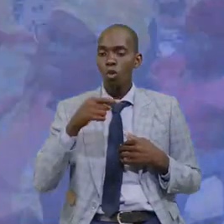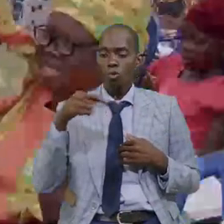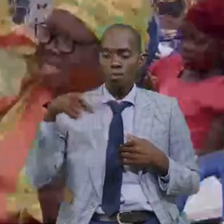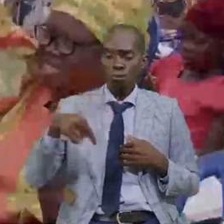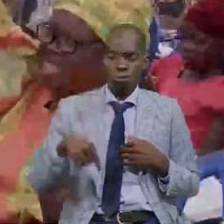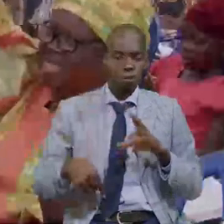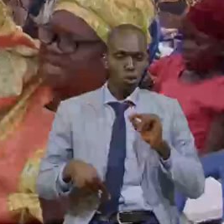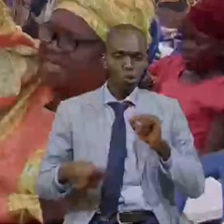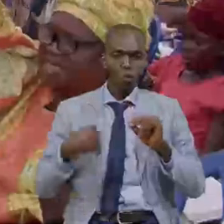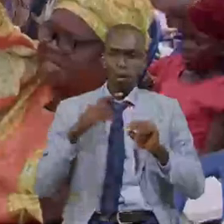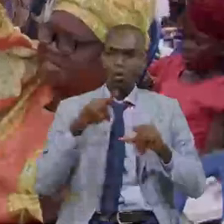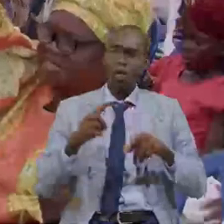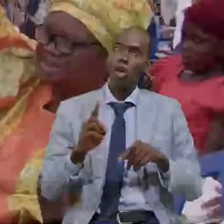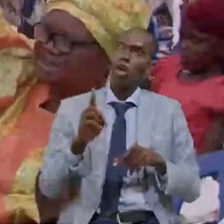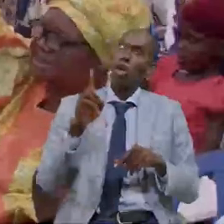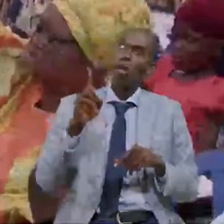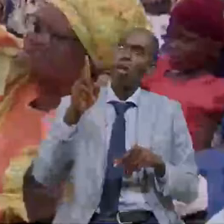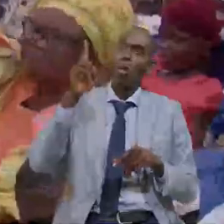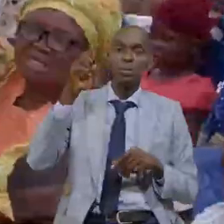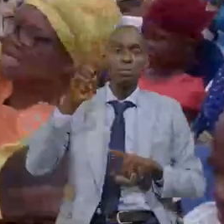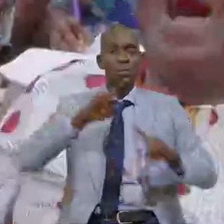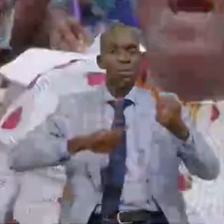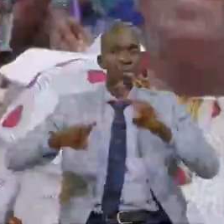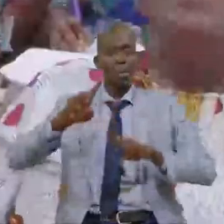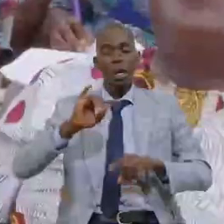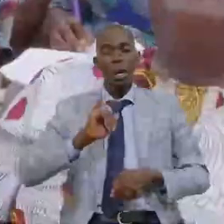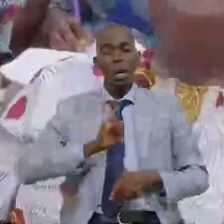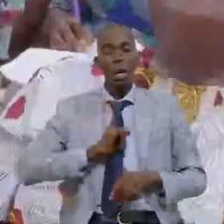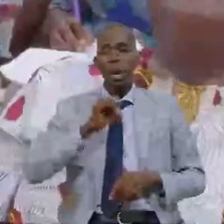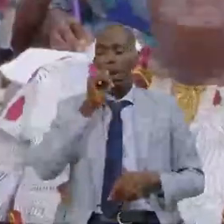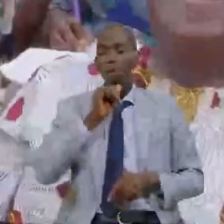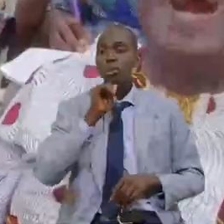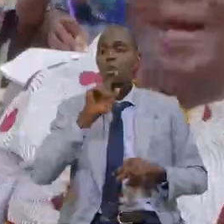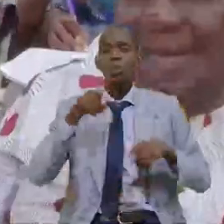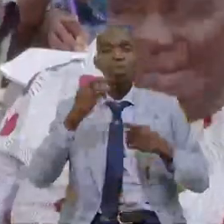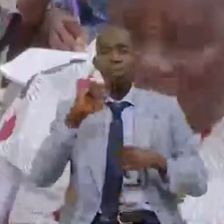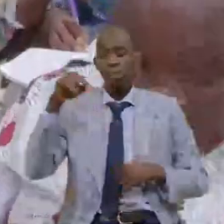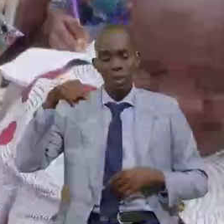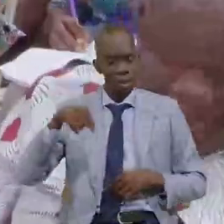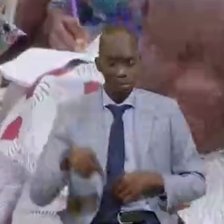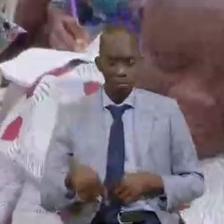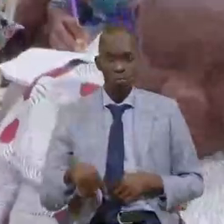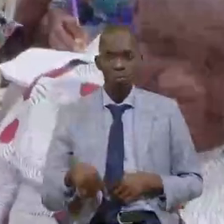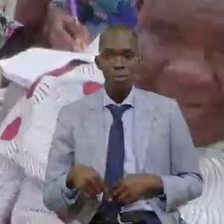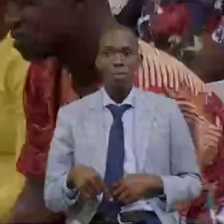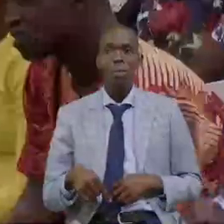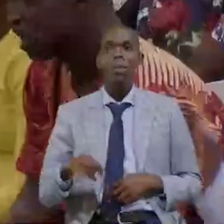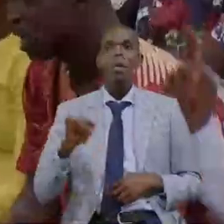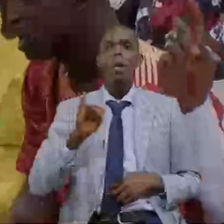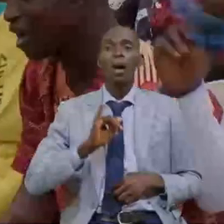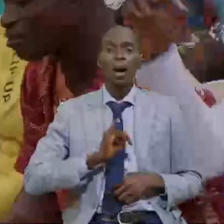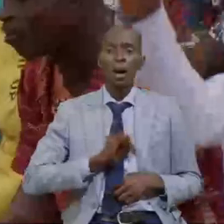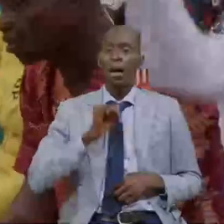nous n'irons pas en bas, nous montons. Je ne descends pas, je monte.